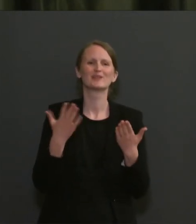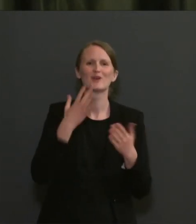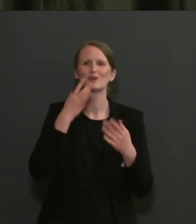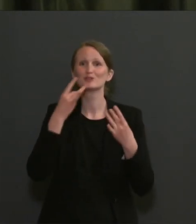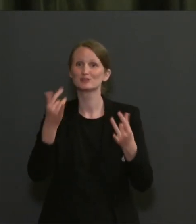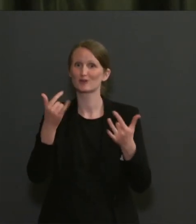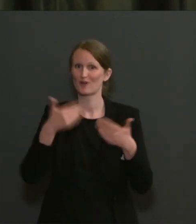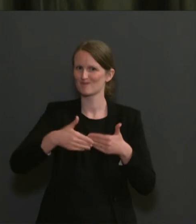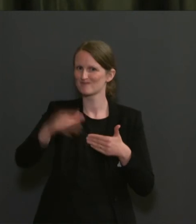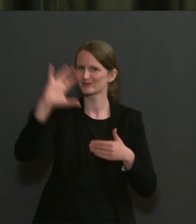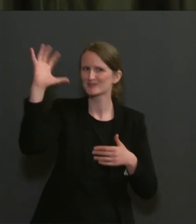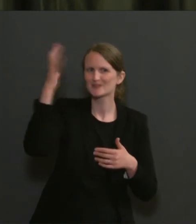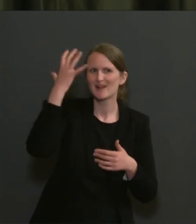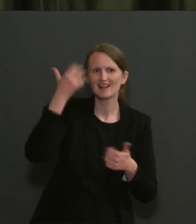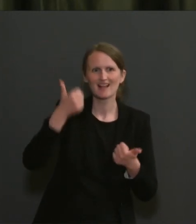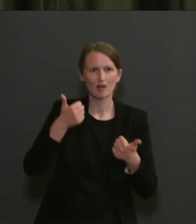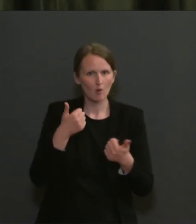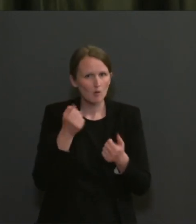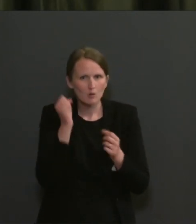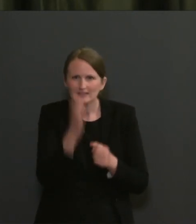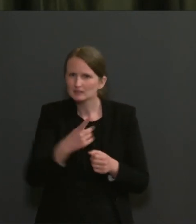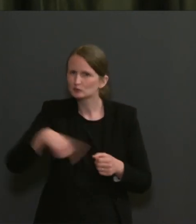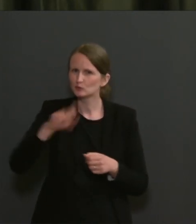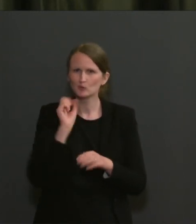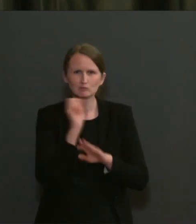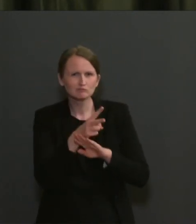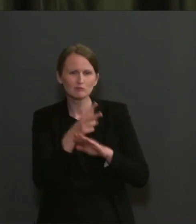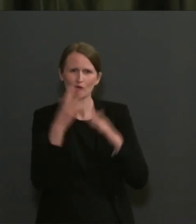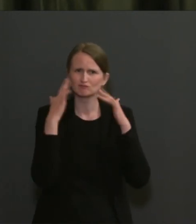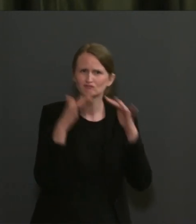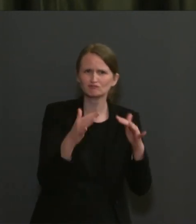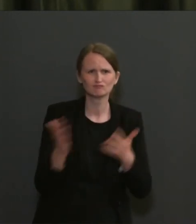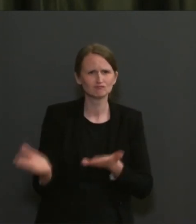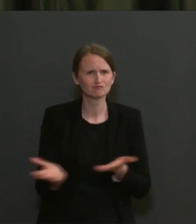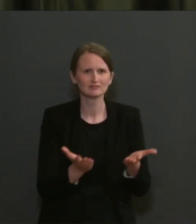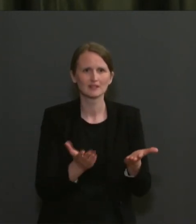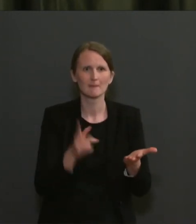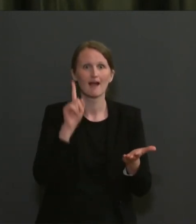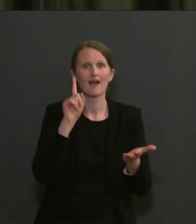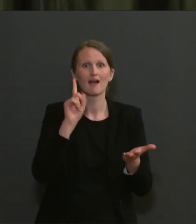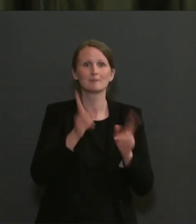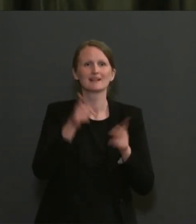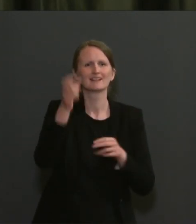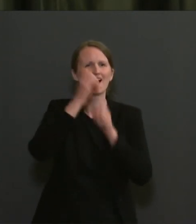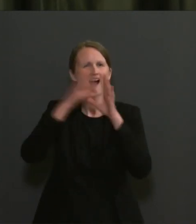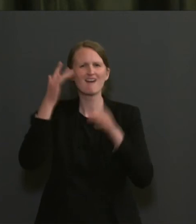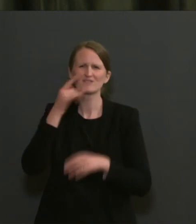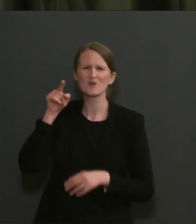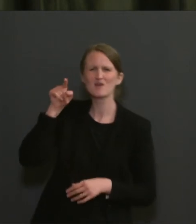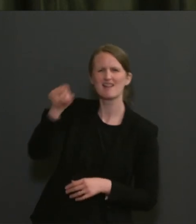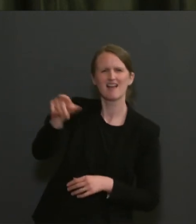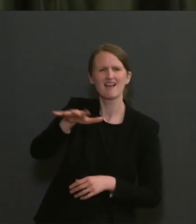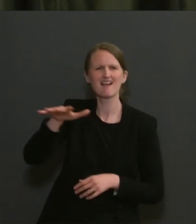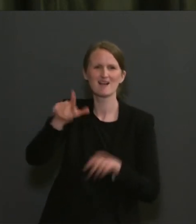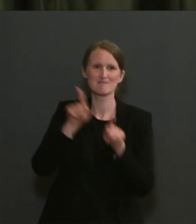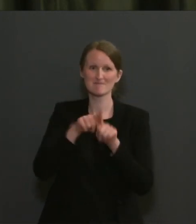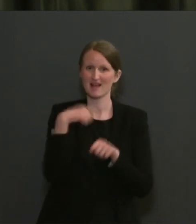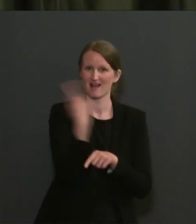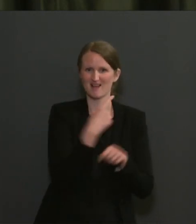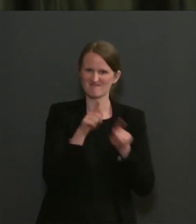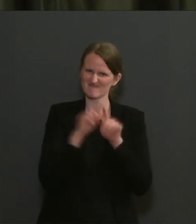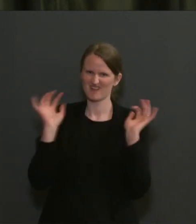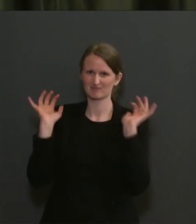mais nous serons sans doute nombreux à vouloir rejoindre le même parc, le même Ravel, la même forêt de Soignes, les Fagnes et j'en